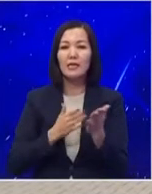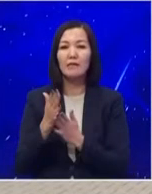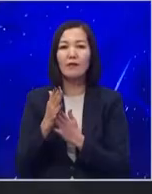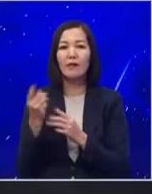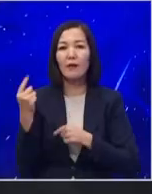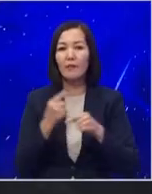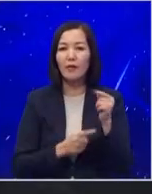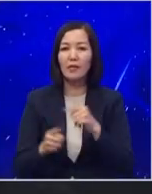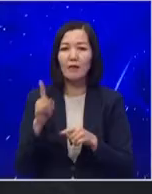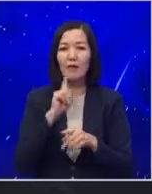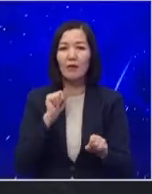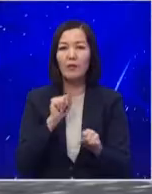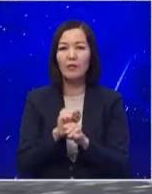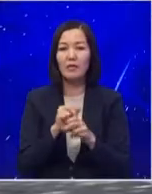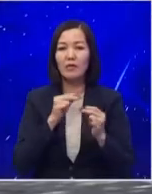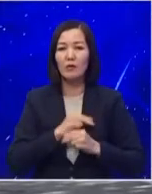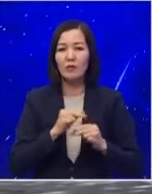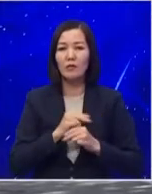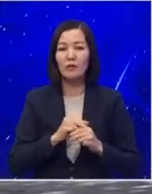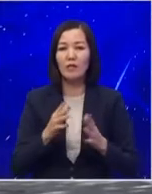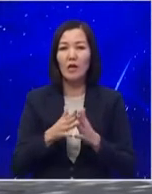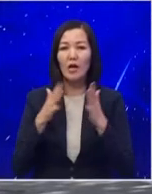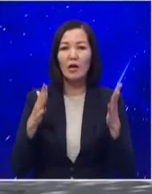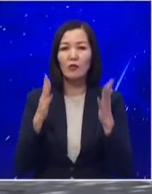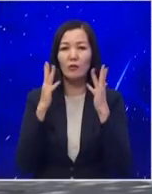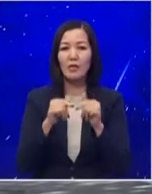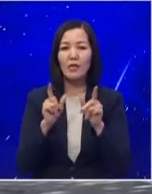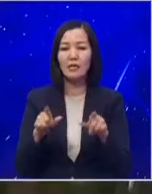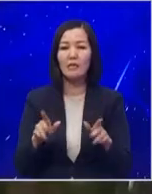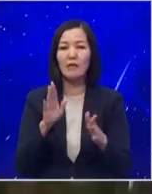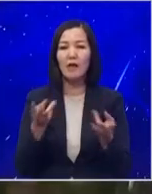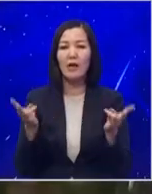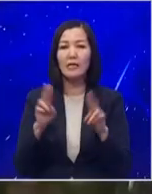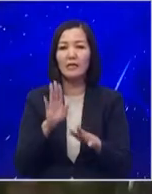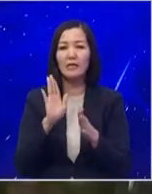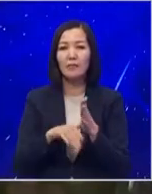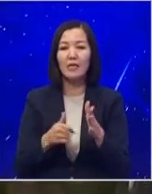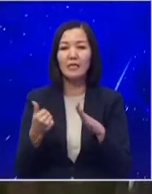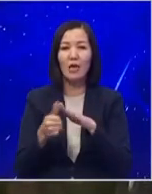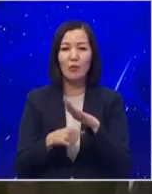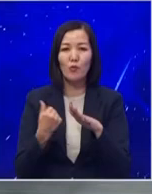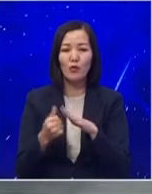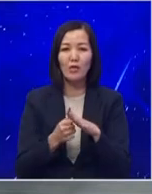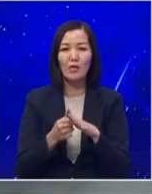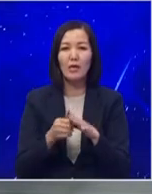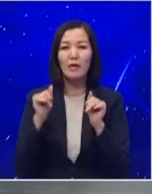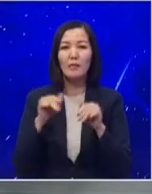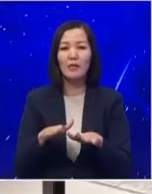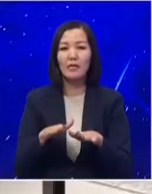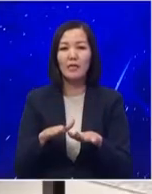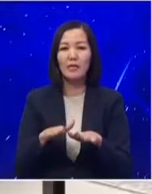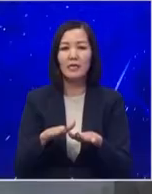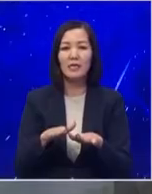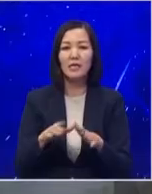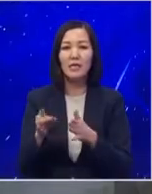временно приостановили работу в связи с чем огромное количество людей остались без источника дохода однако своевременно принятые антикризисные